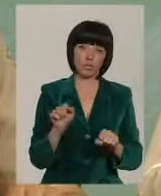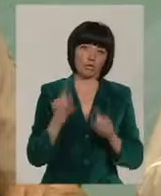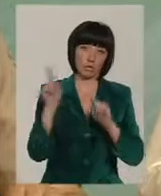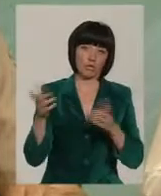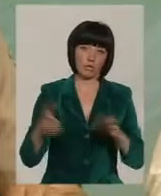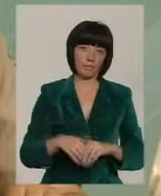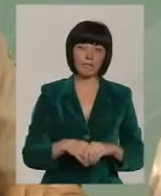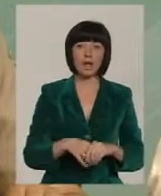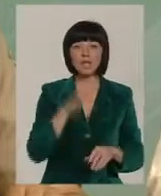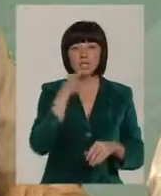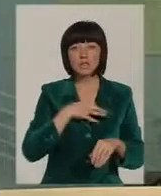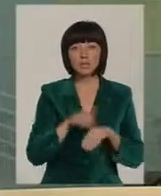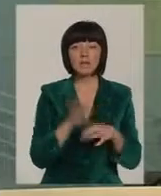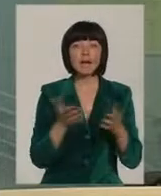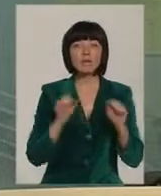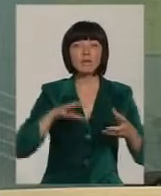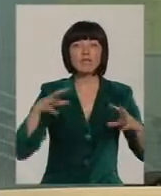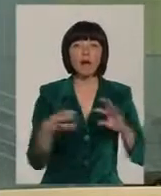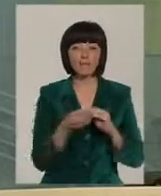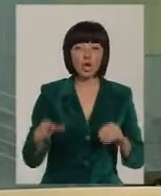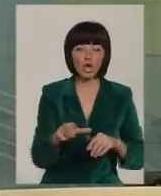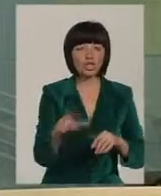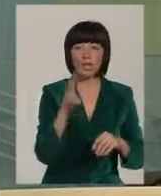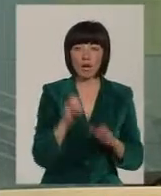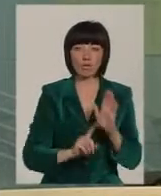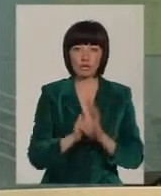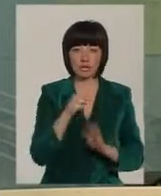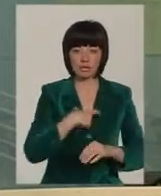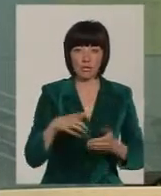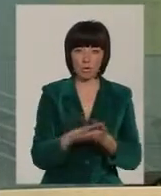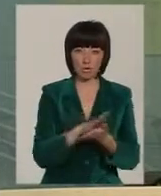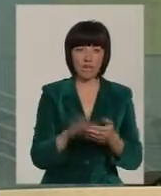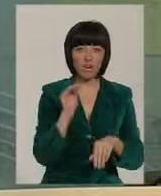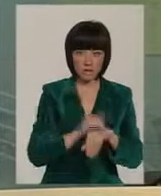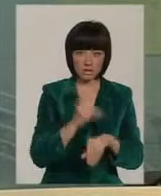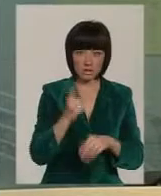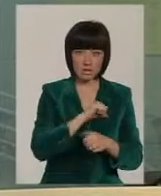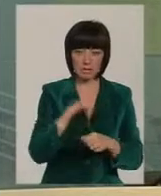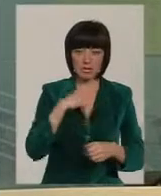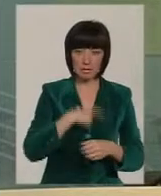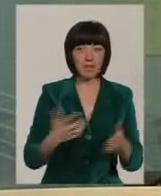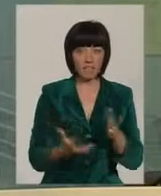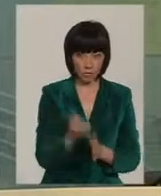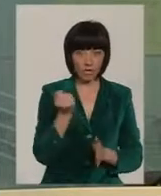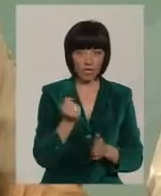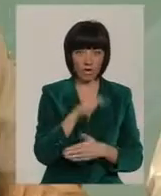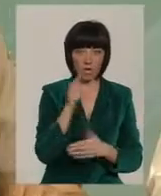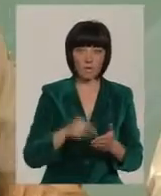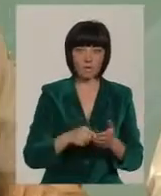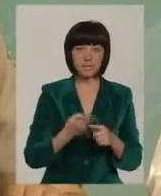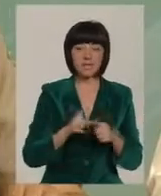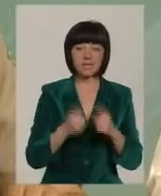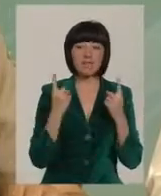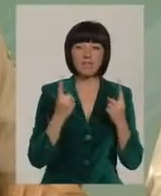і там. А скажіть, будь ласка, а які могли б бути наслідки, якби річка не почала самоочищуватись? Фактично вона сама себе врятувала. Ні, то це